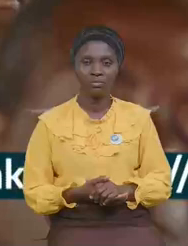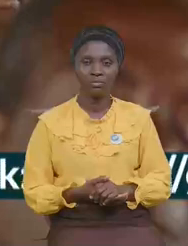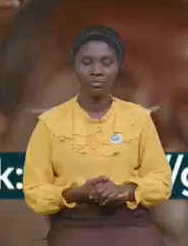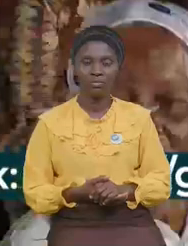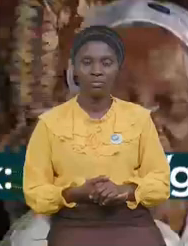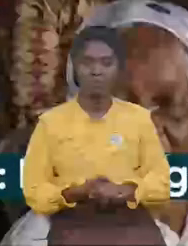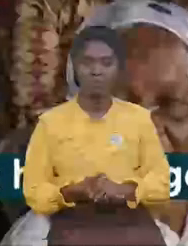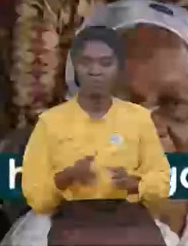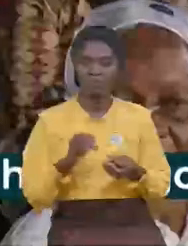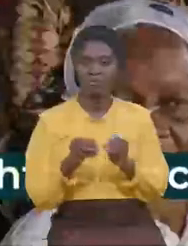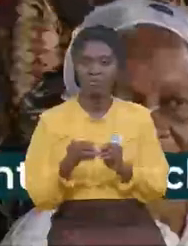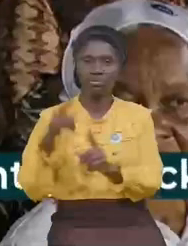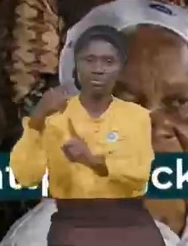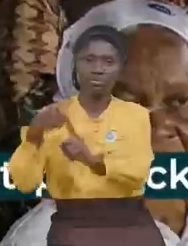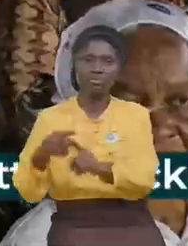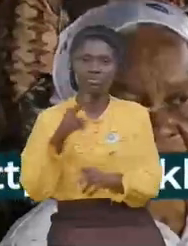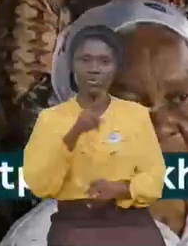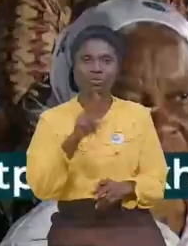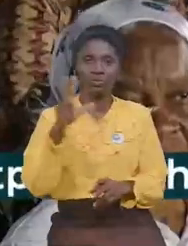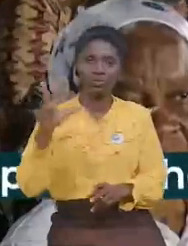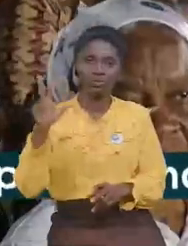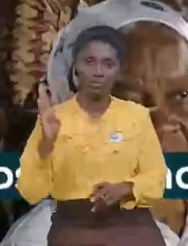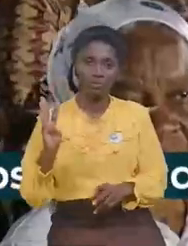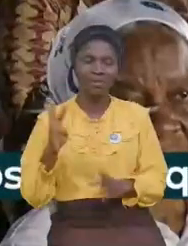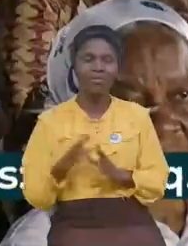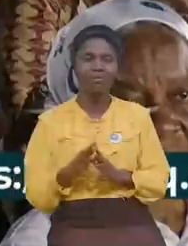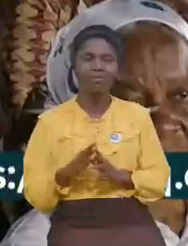Encore le numéro, plus 234,